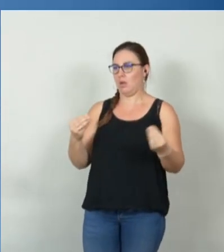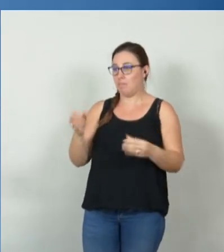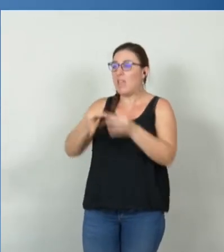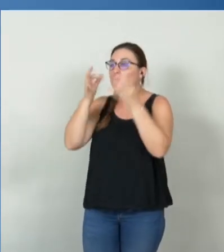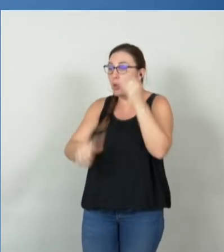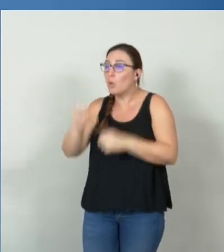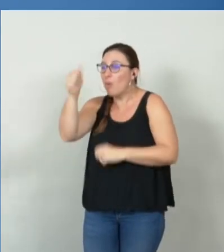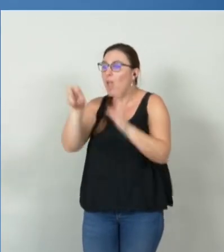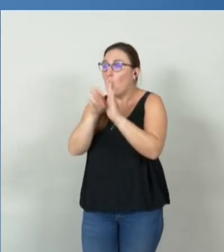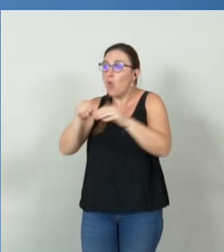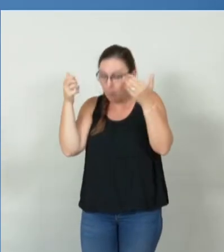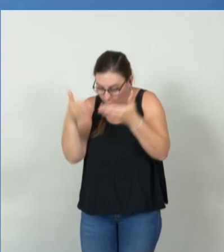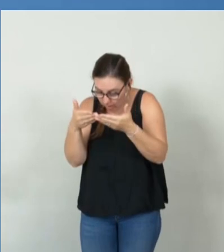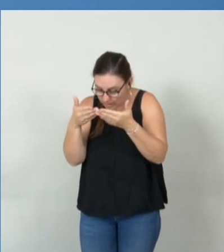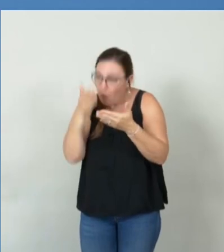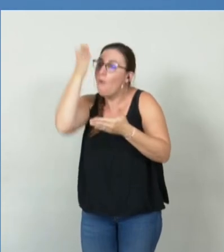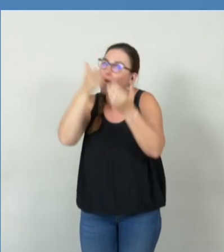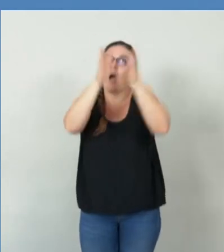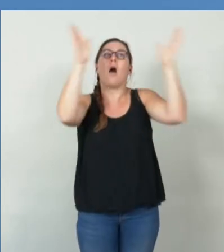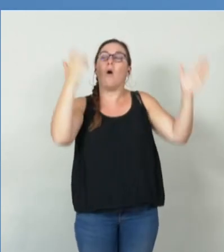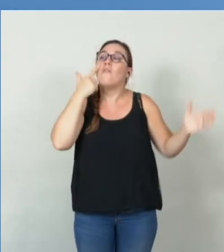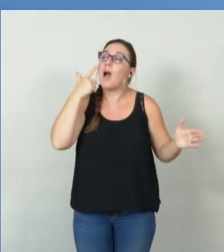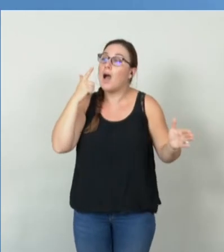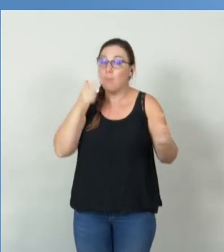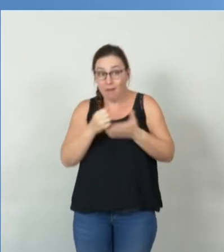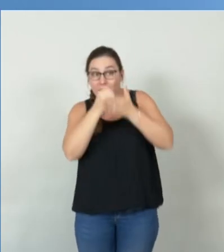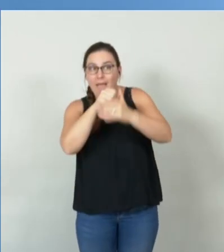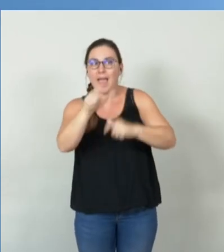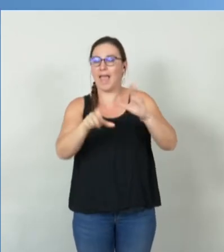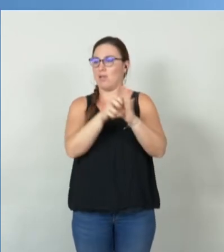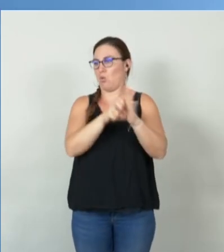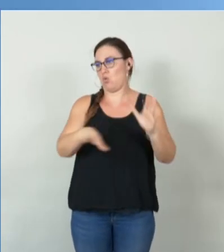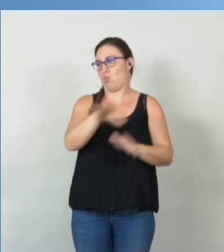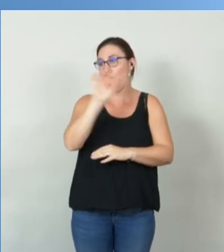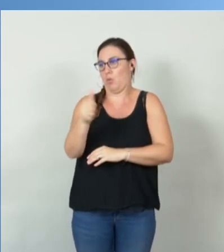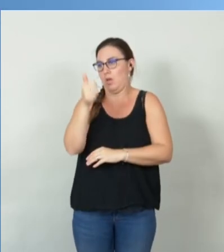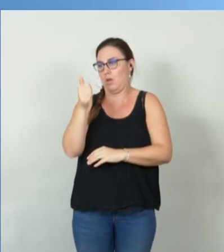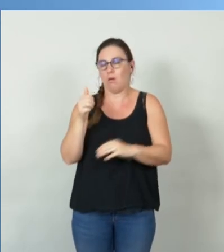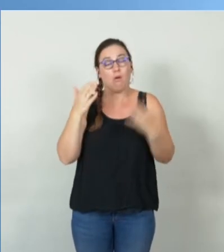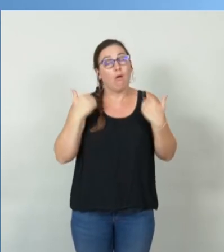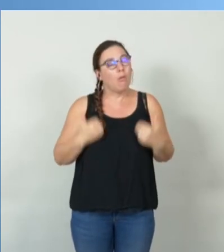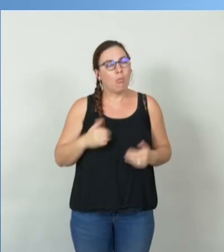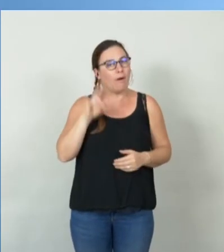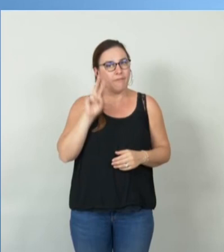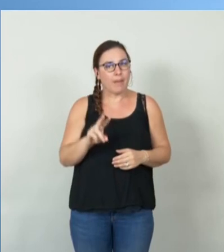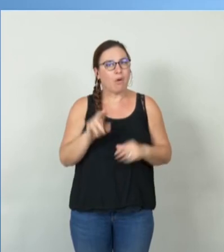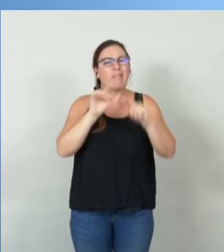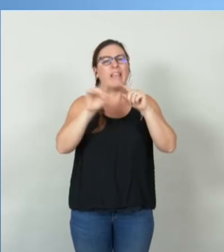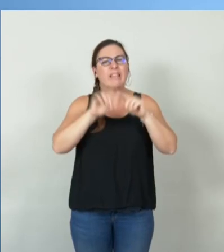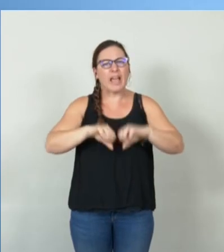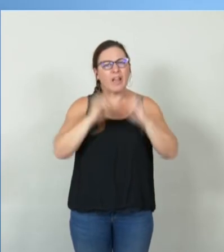solutions pour Grenoble parce que ça ça aidera les Grenoblois alors moi je peux vous dire quand on regarde dans le détail